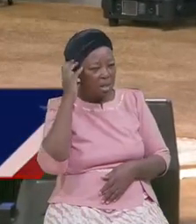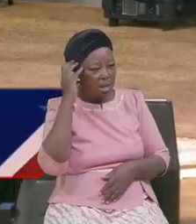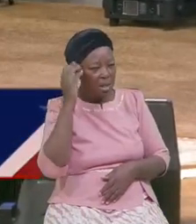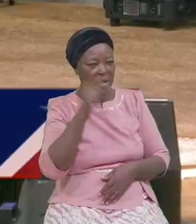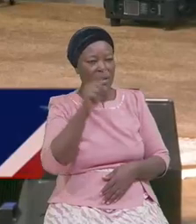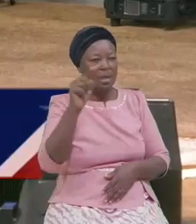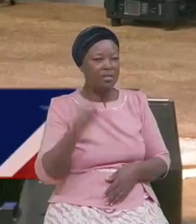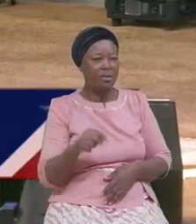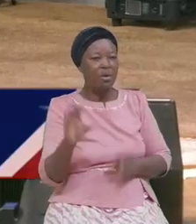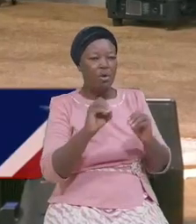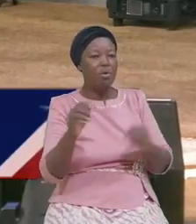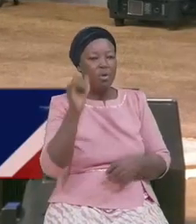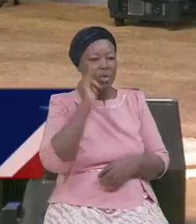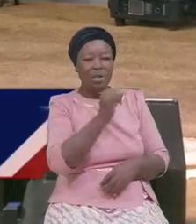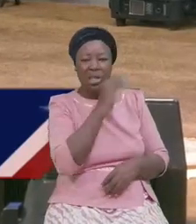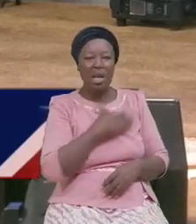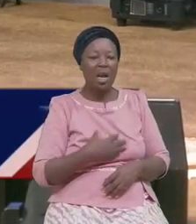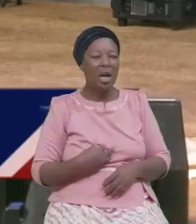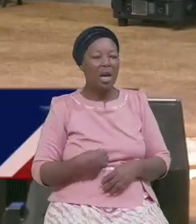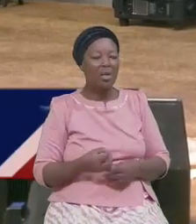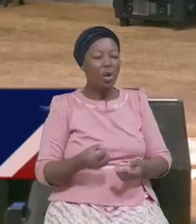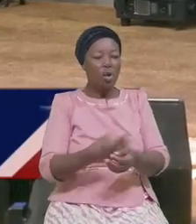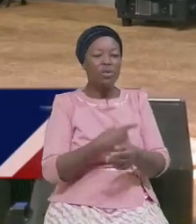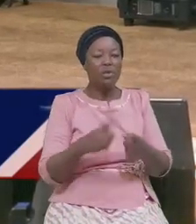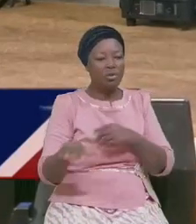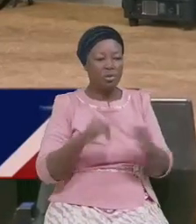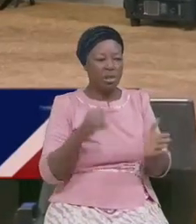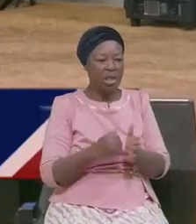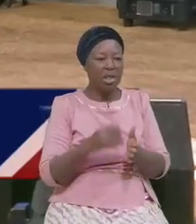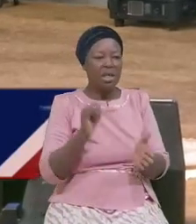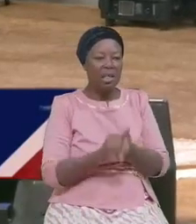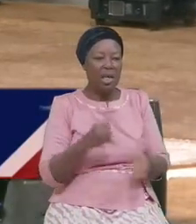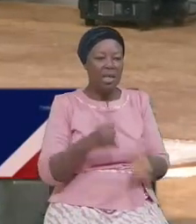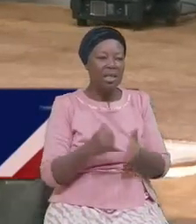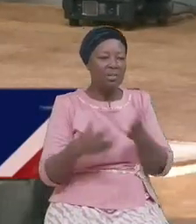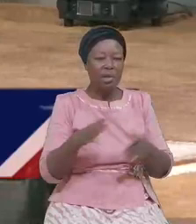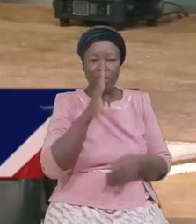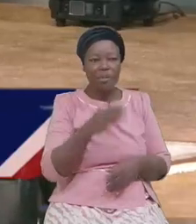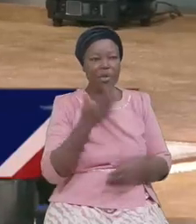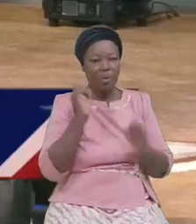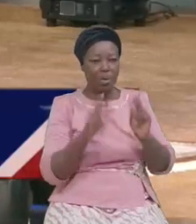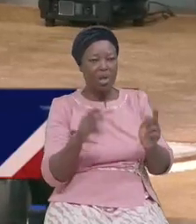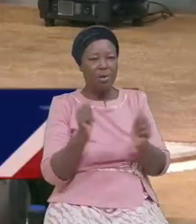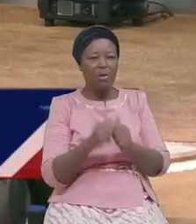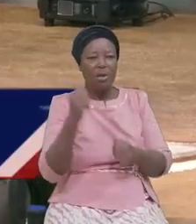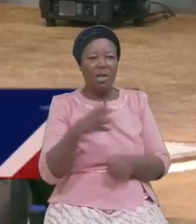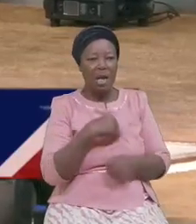3. Excusez-moi. Verset 3, il dit, tu les écouteras donc Israël et tu auras soin de les mettre en pratique afin